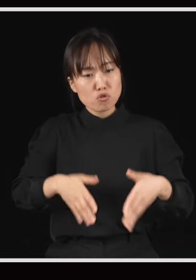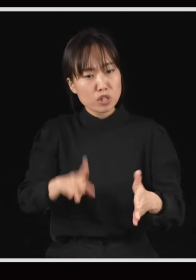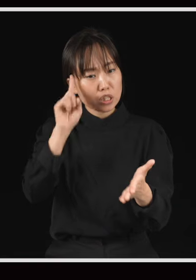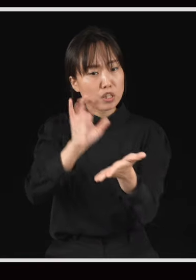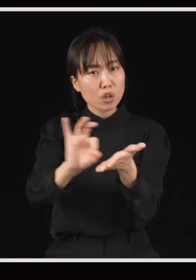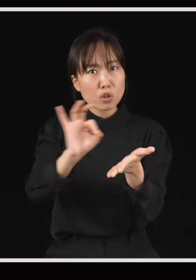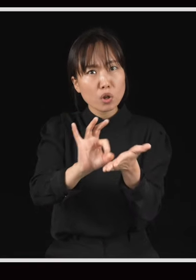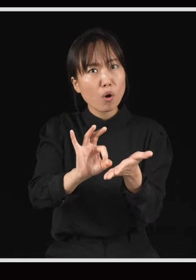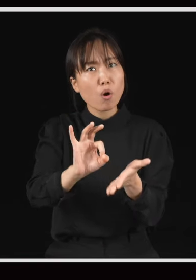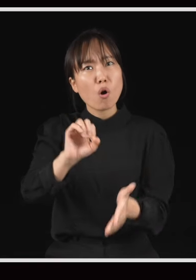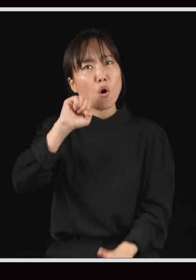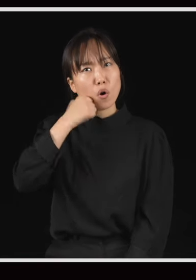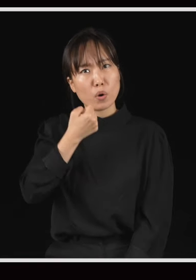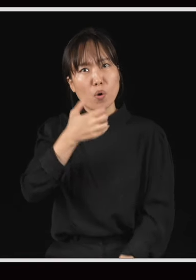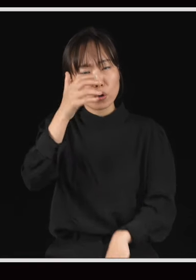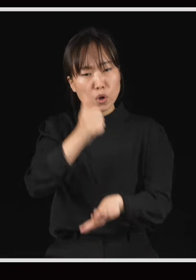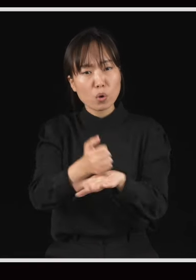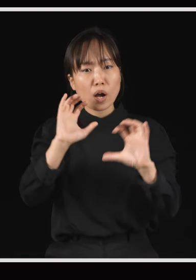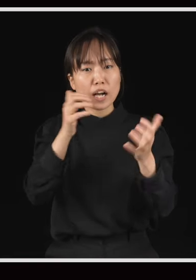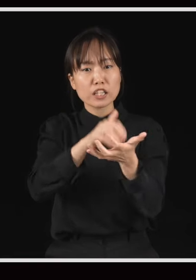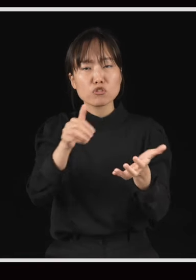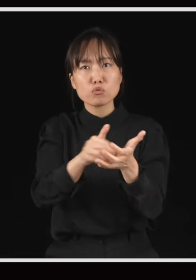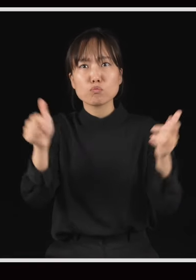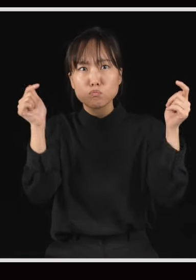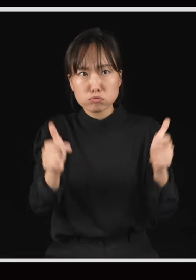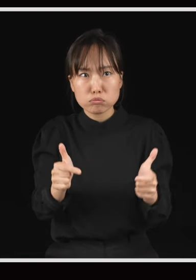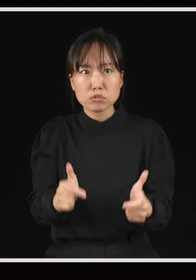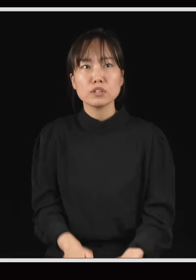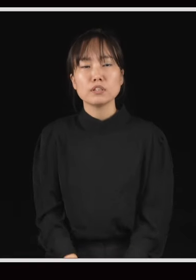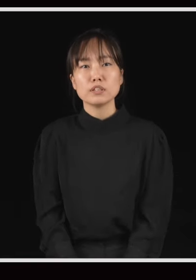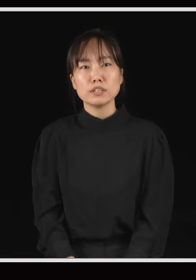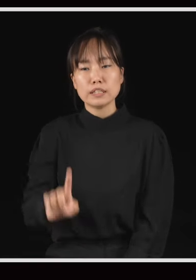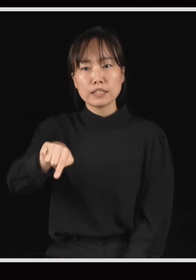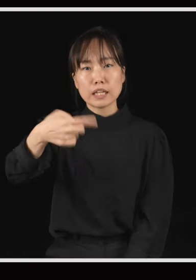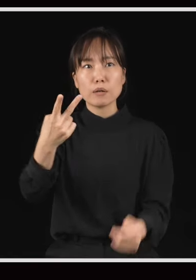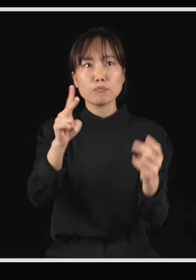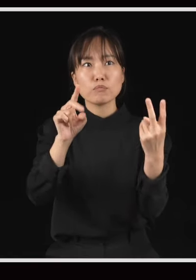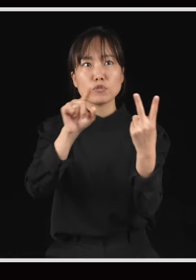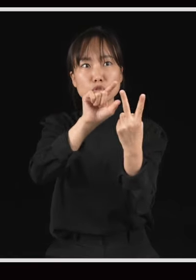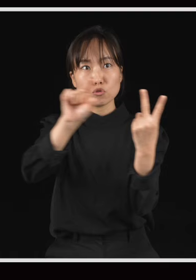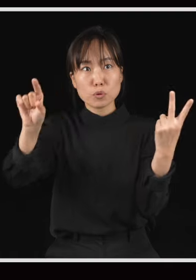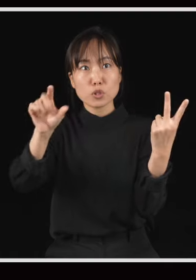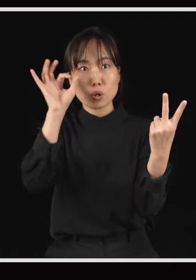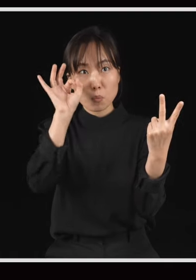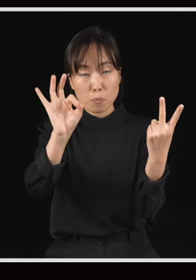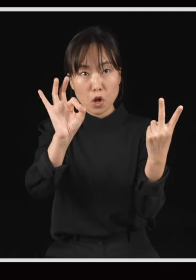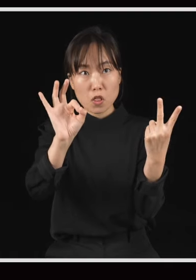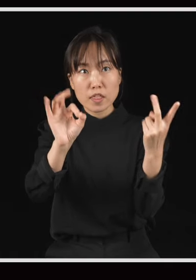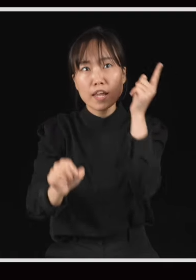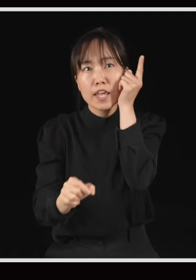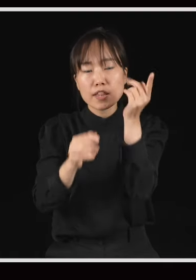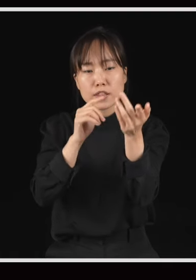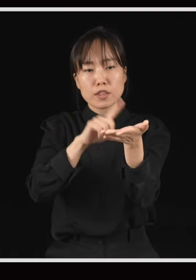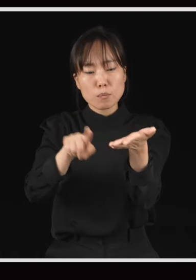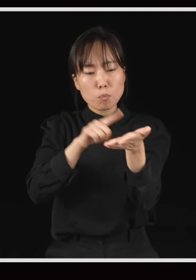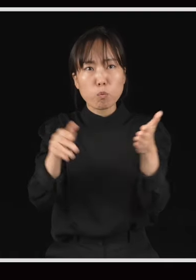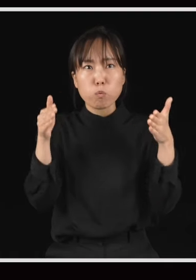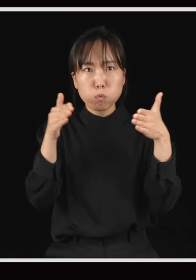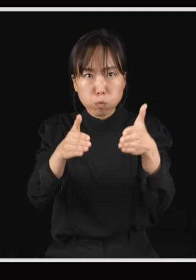쓸 시간도, 그러니까 어떻게 보면 출산율이 줄어드는 거랑도 관련이 있을지도 몰라요. 그다음에 두 번째로 이런 것들은,